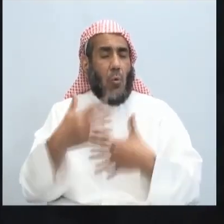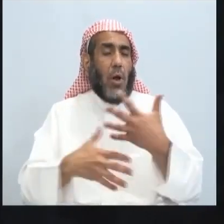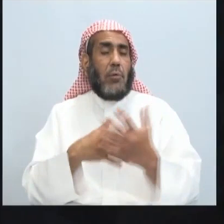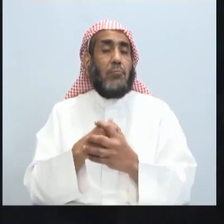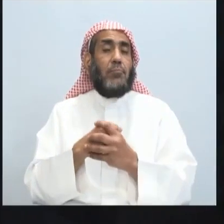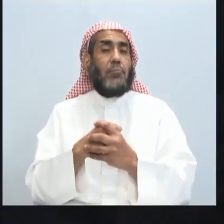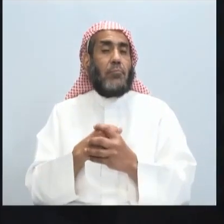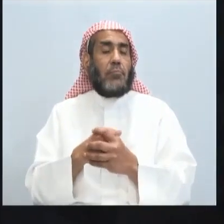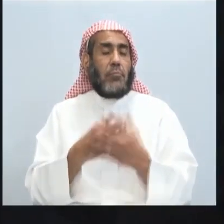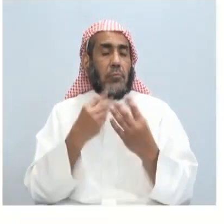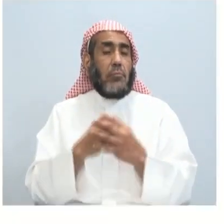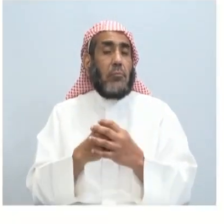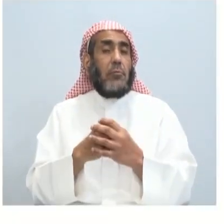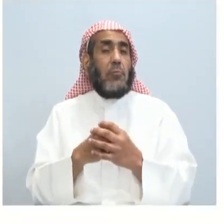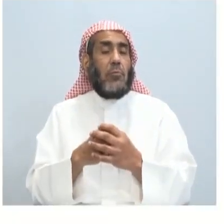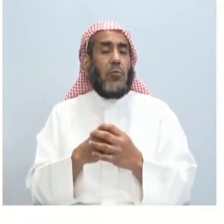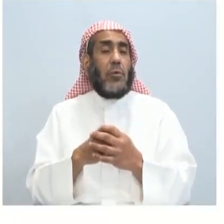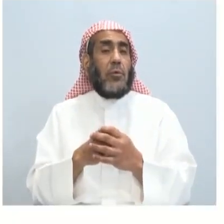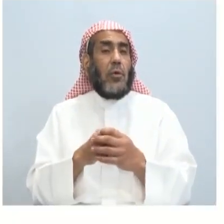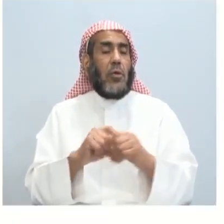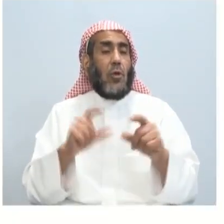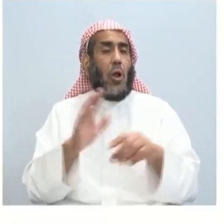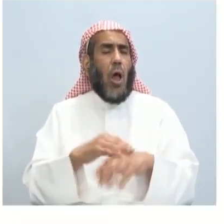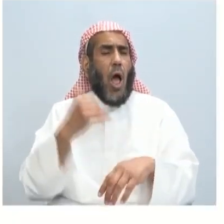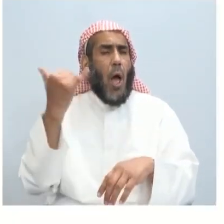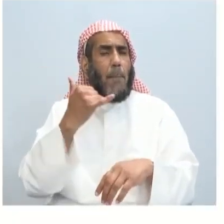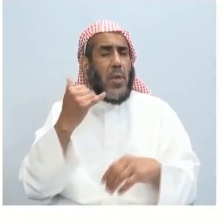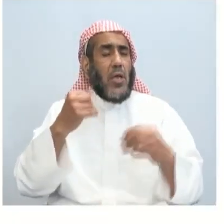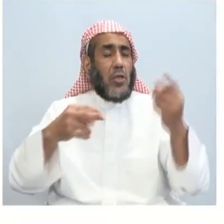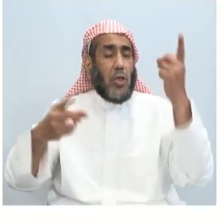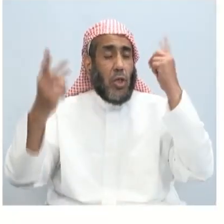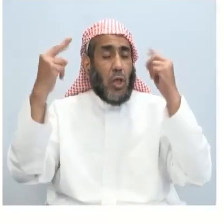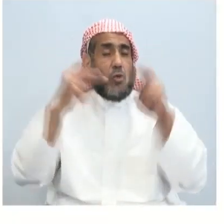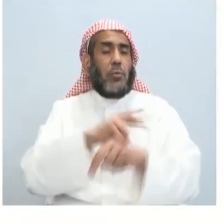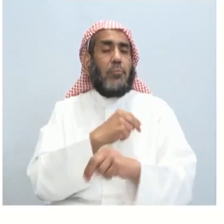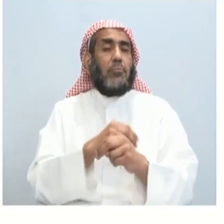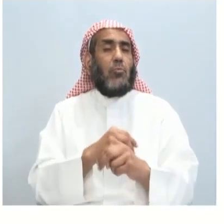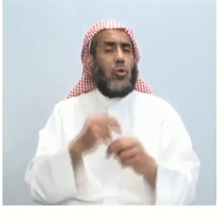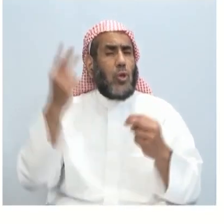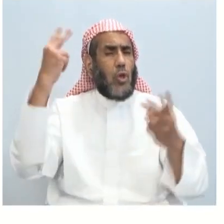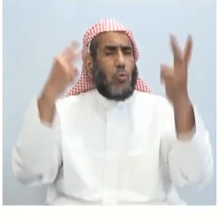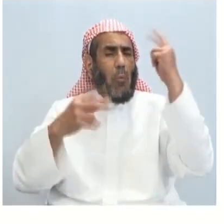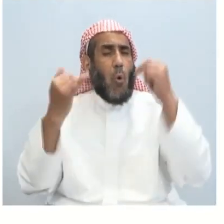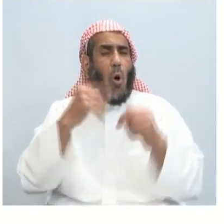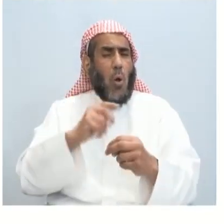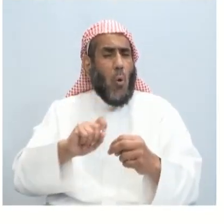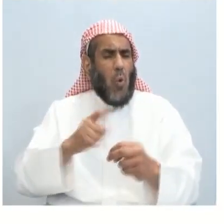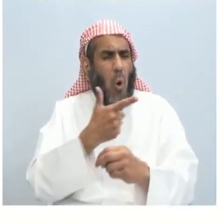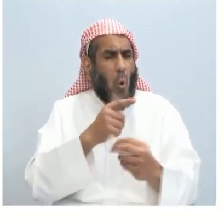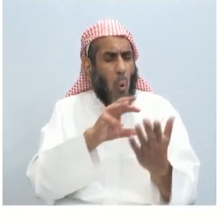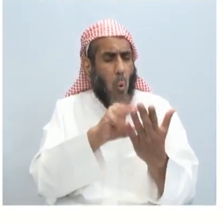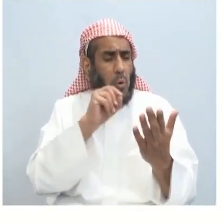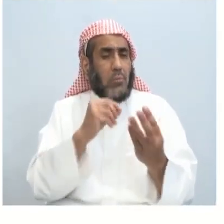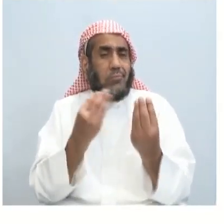لتلاميذه جميل هنا طبعا تدل على اهميه التجربه على اهميه التجربه وعدم التسرع في الاستنتاج